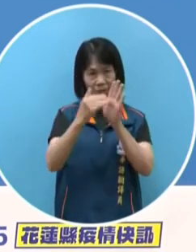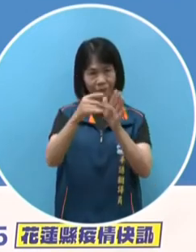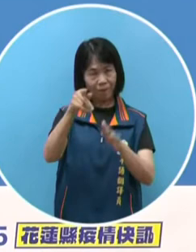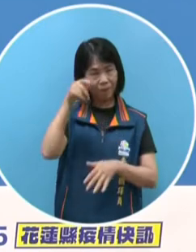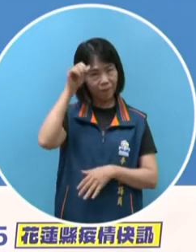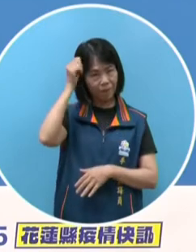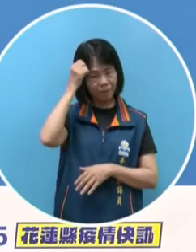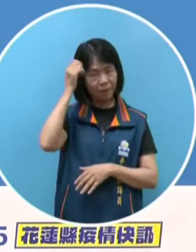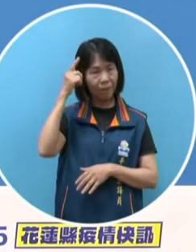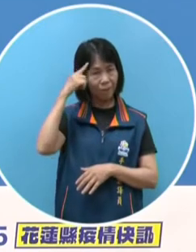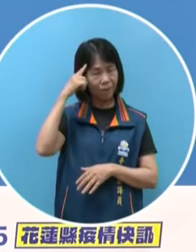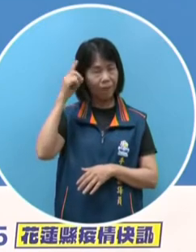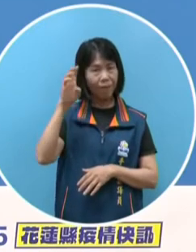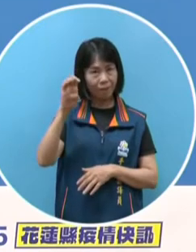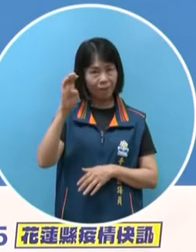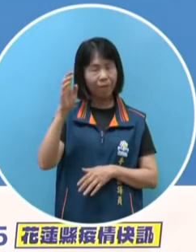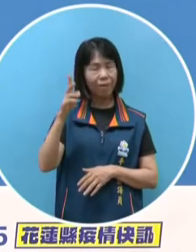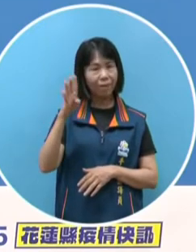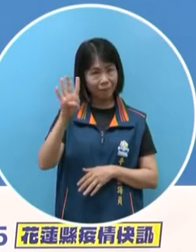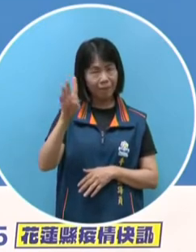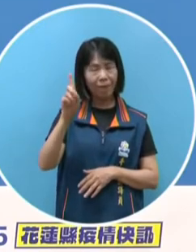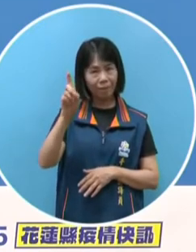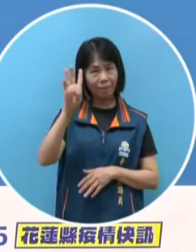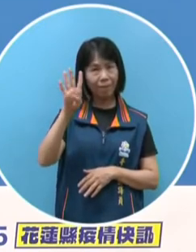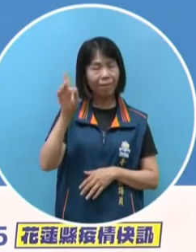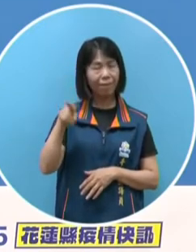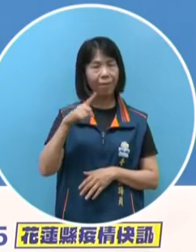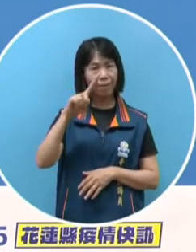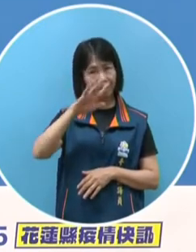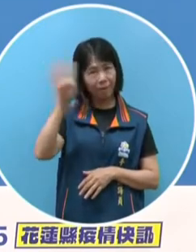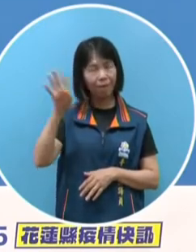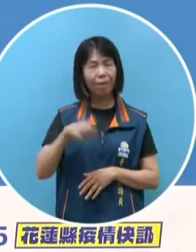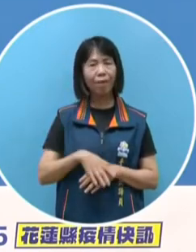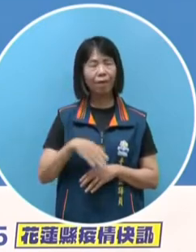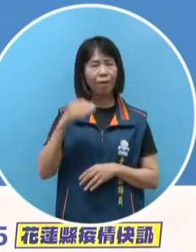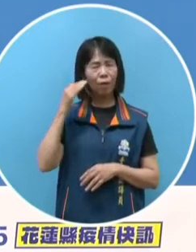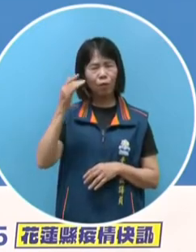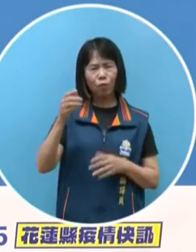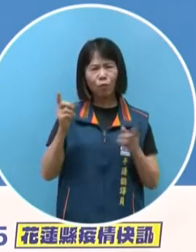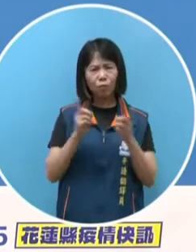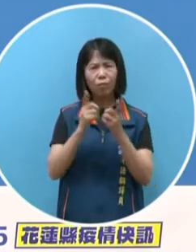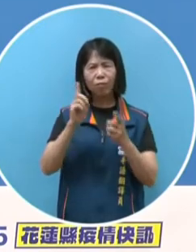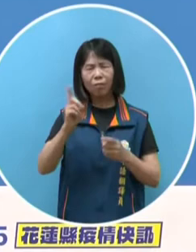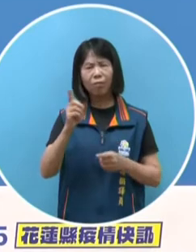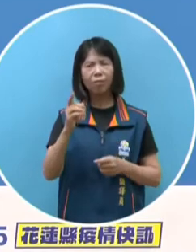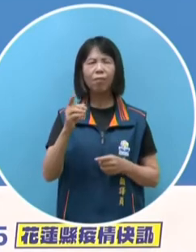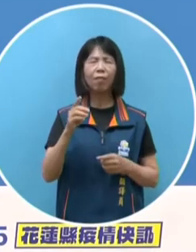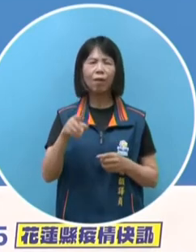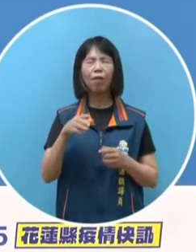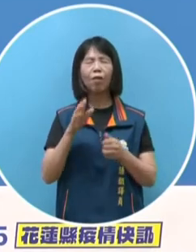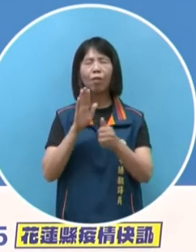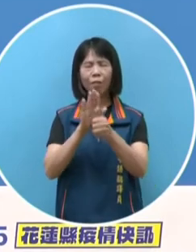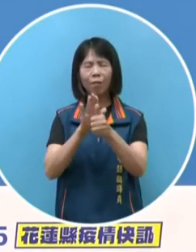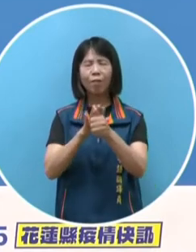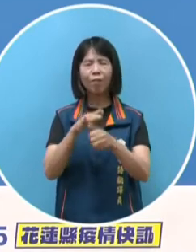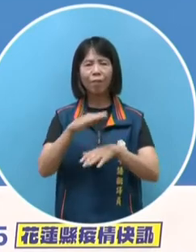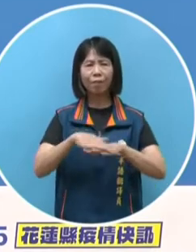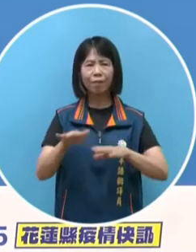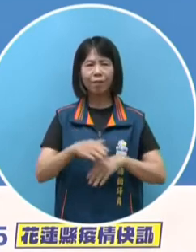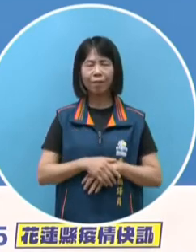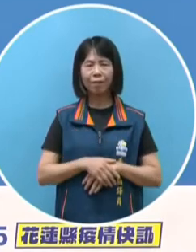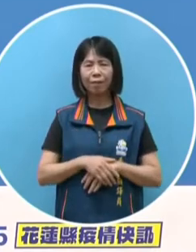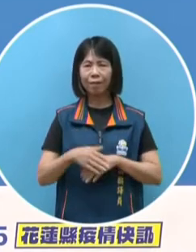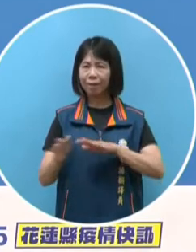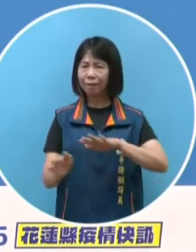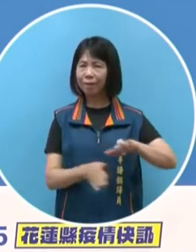困境，可以打电话给我们的这个社会处关怀专线，我们会来为您来服务。另外，对